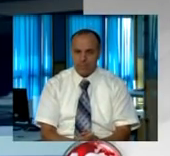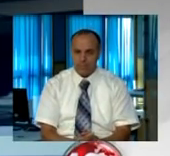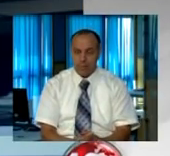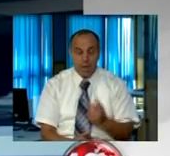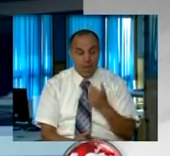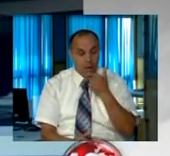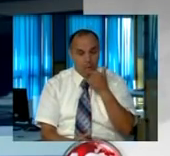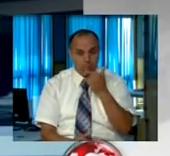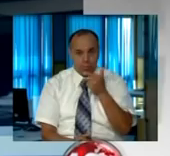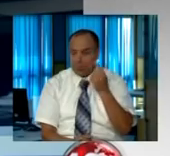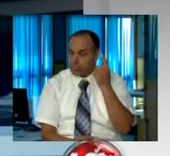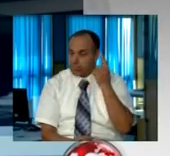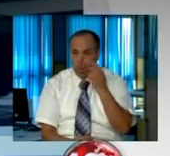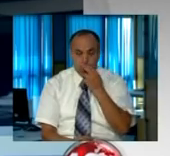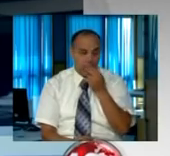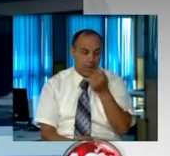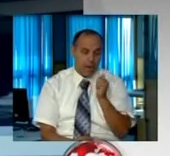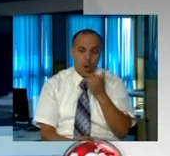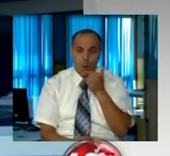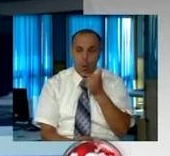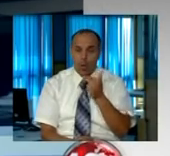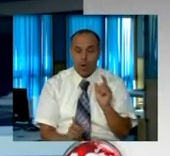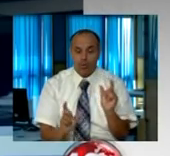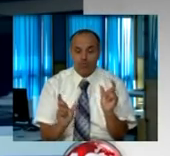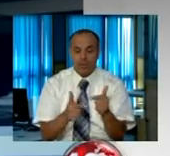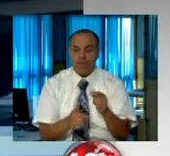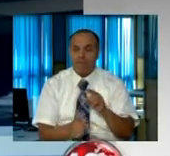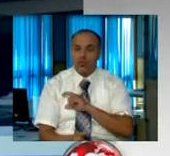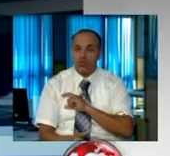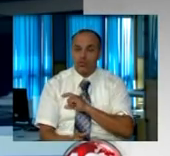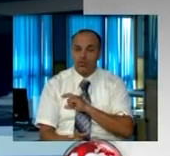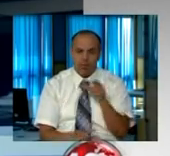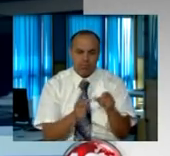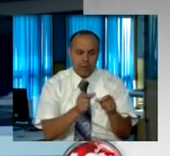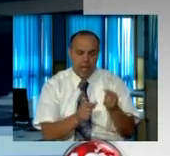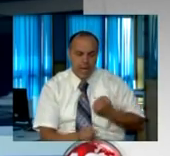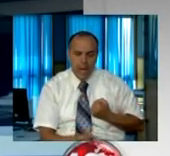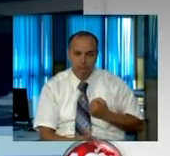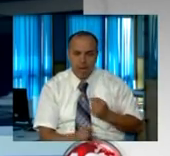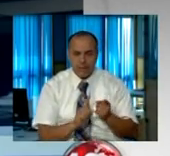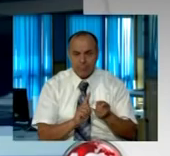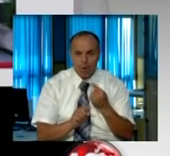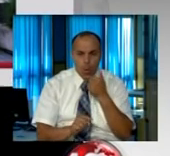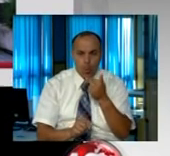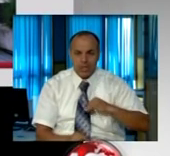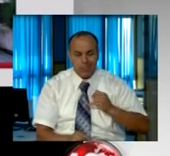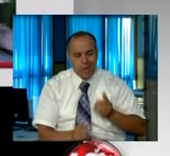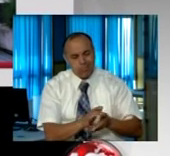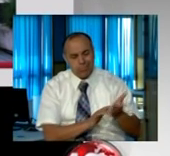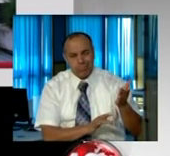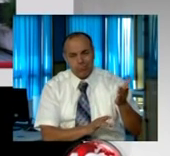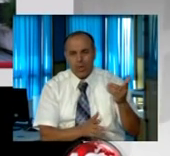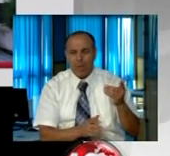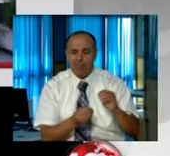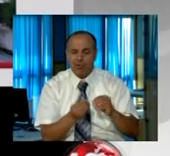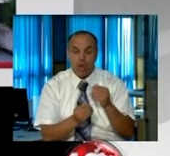كما تمكنت المصالح الأمنية أمس من إلقاء القبض في سوسة على خلية إرهابية مختصة في تسفير الشباب إلى بؤر